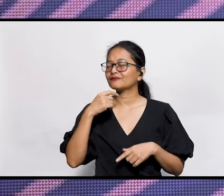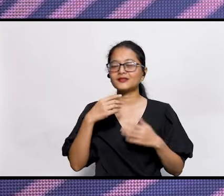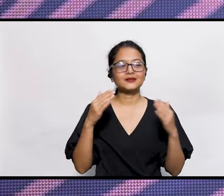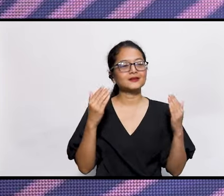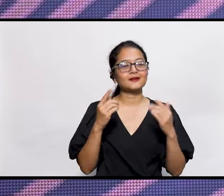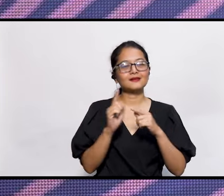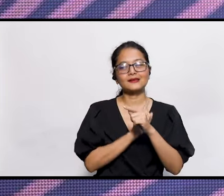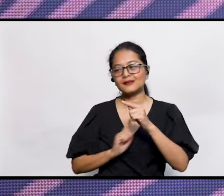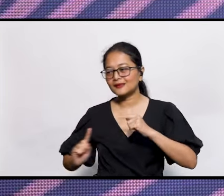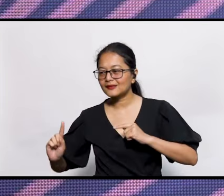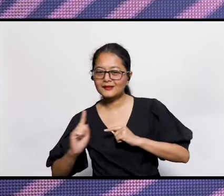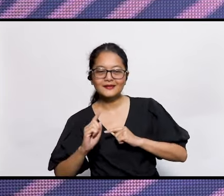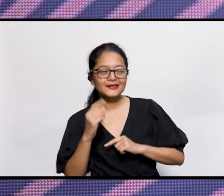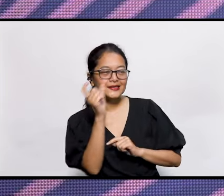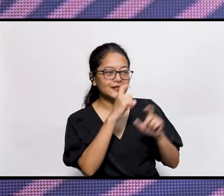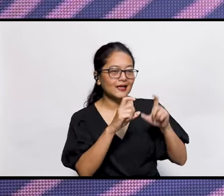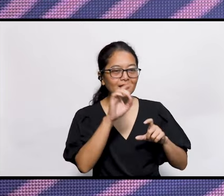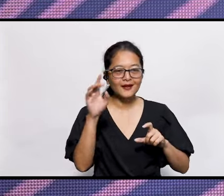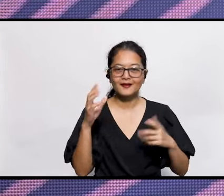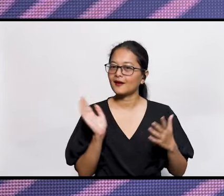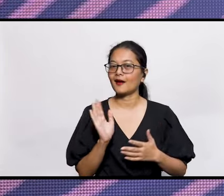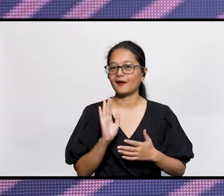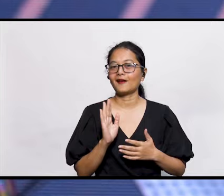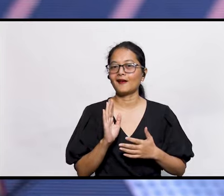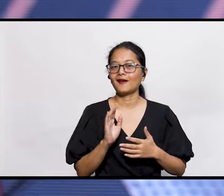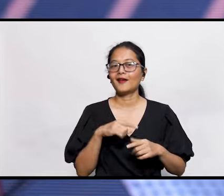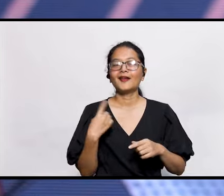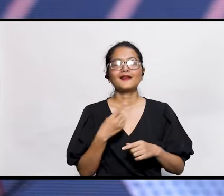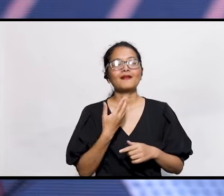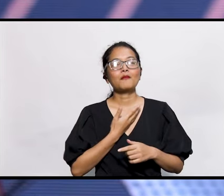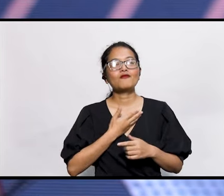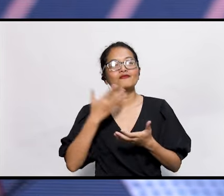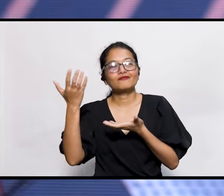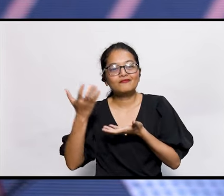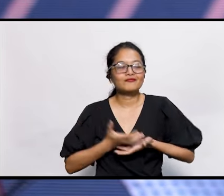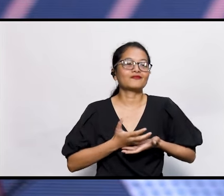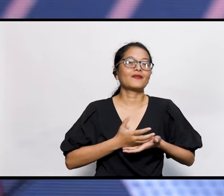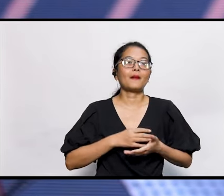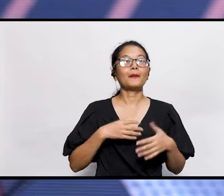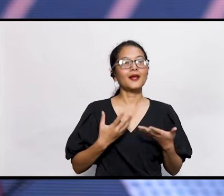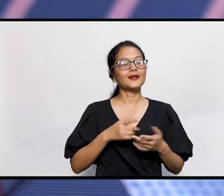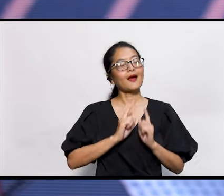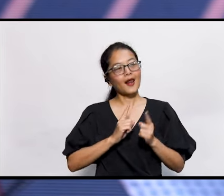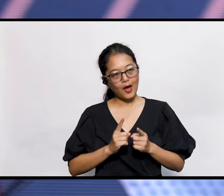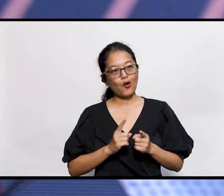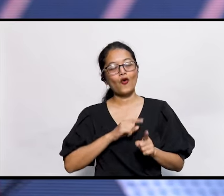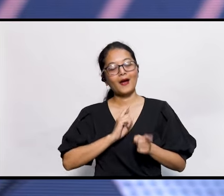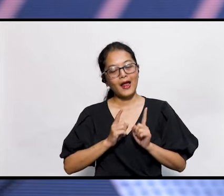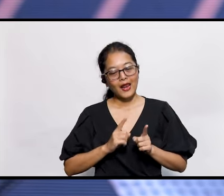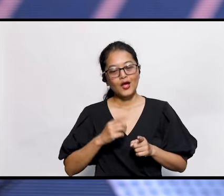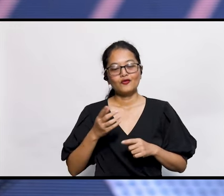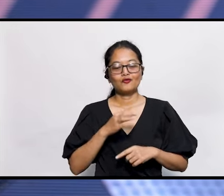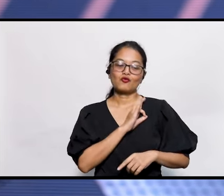untuk overcome untuk mendapatkan apalagi kalau gangd Cuan itu sudah dijanjikan sudah ada dalam kontrak